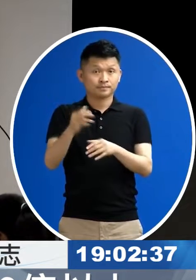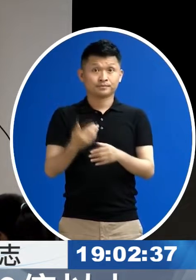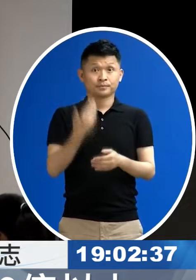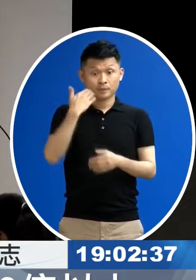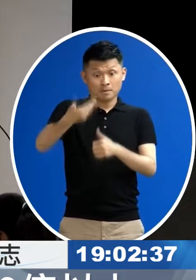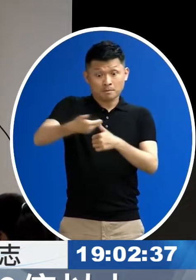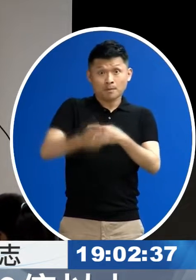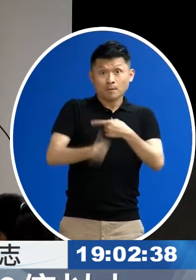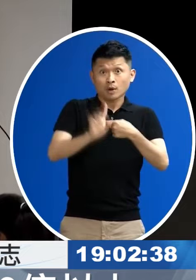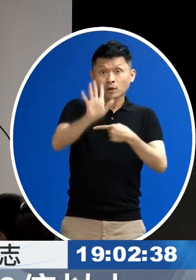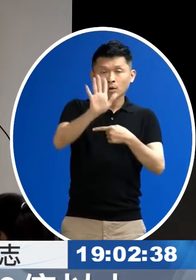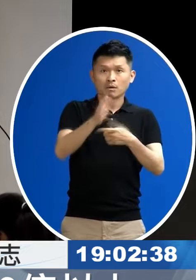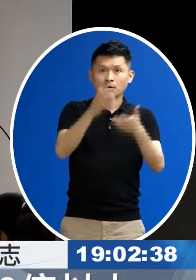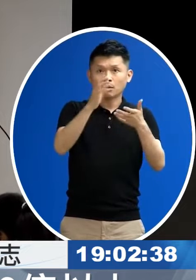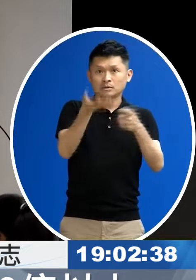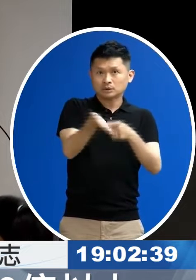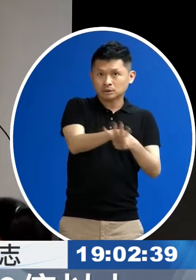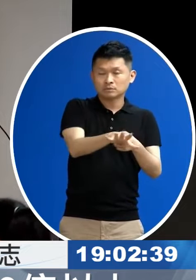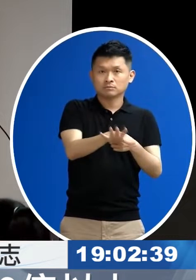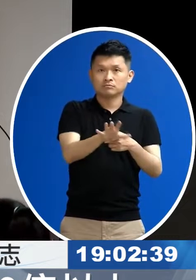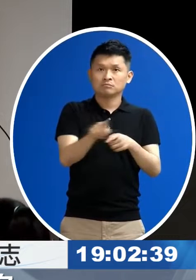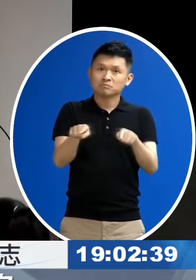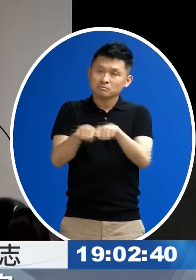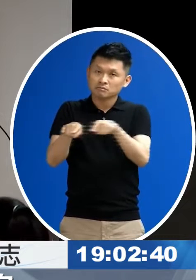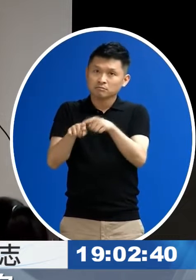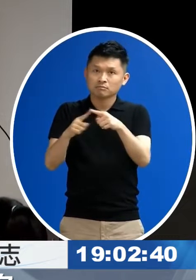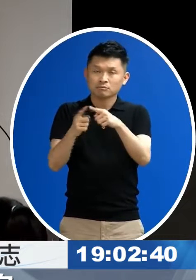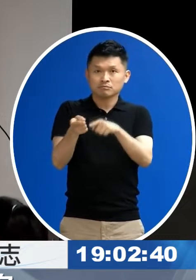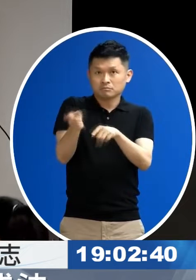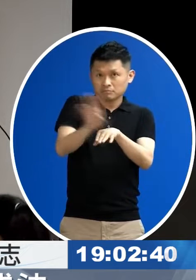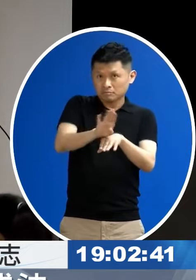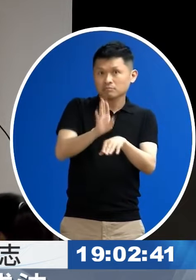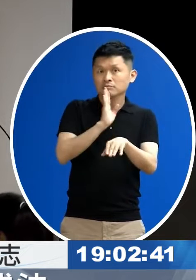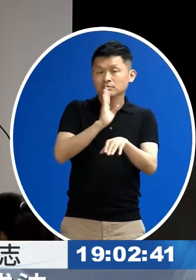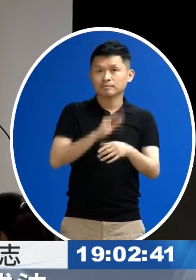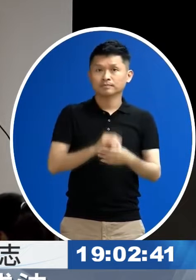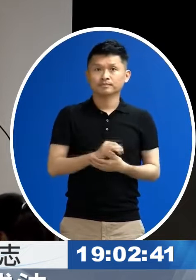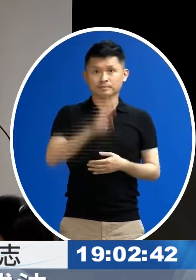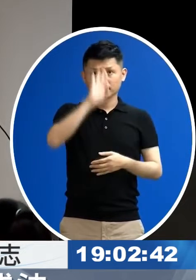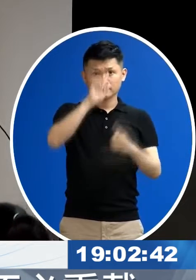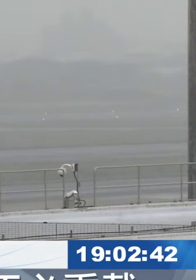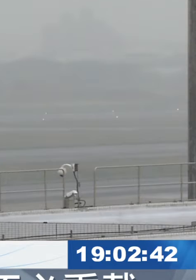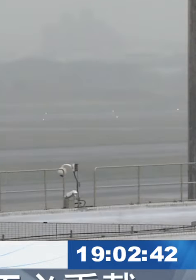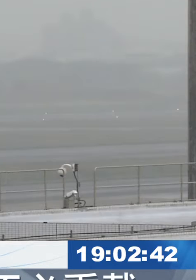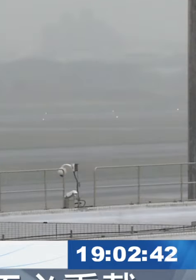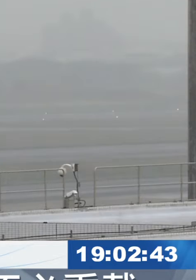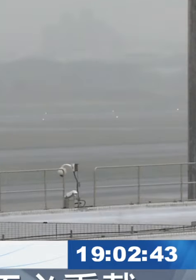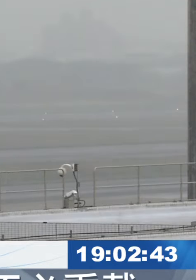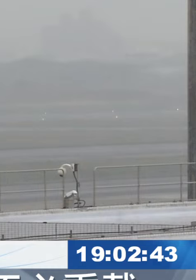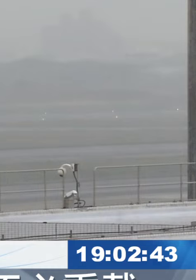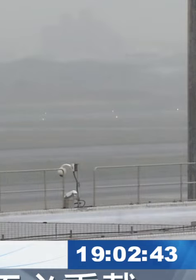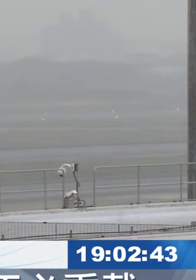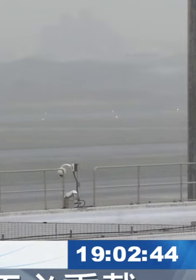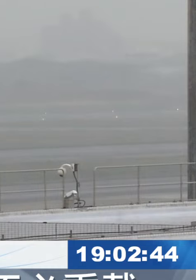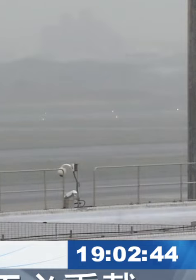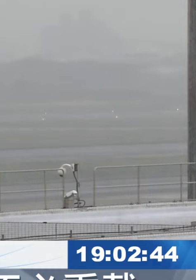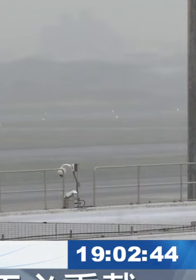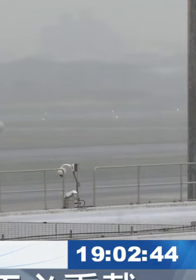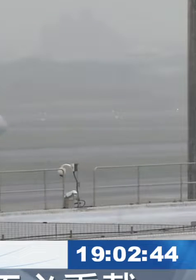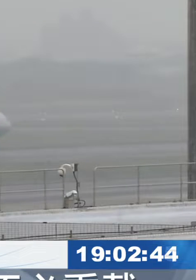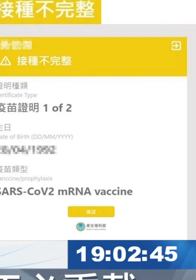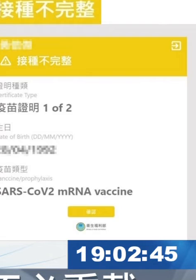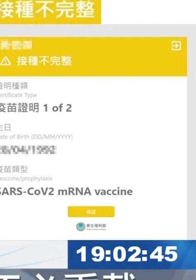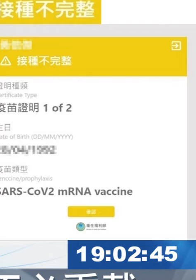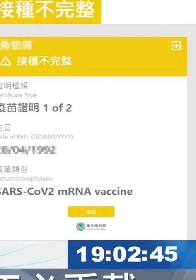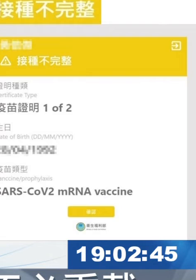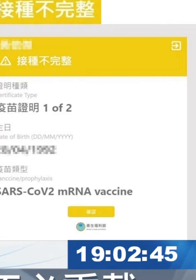哈，是大概一般人的10倍以上哈。所以我们都不希望我们的病人会遭受感染。 要出国民众特别